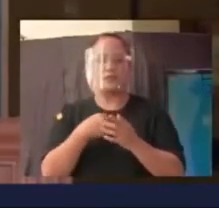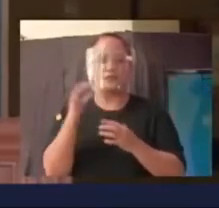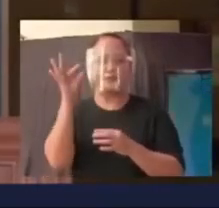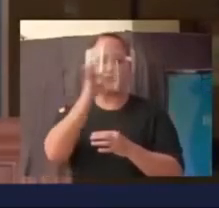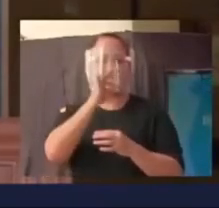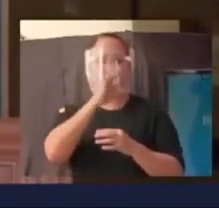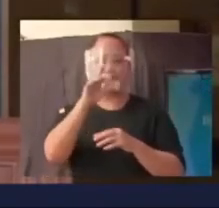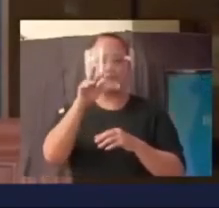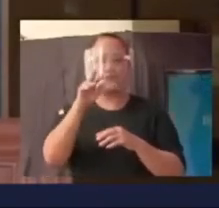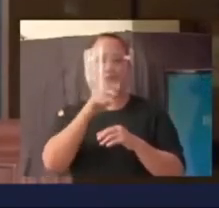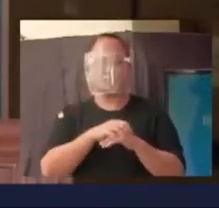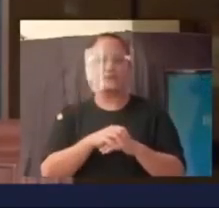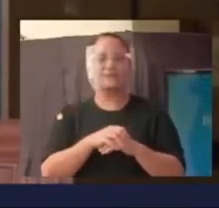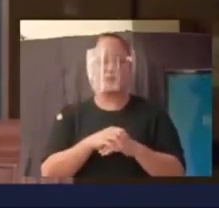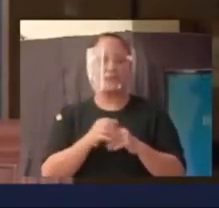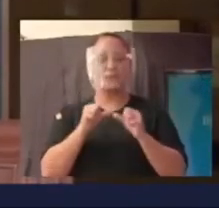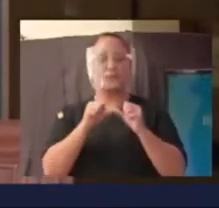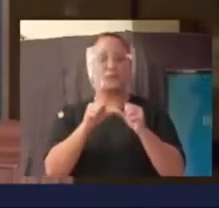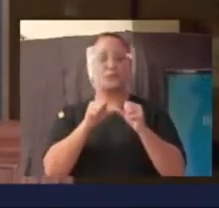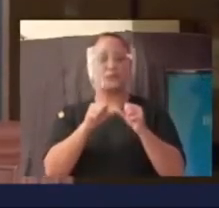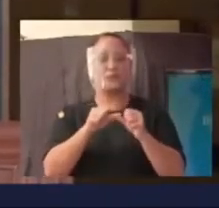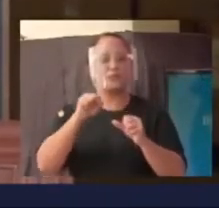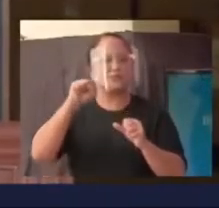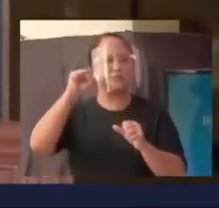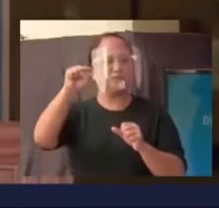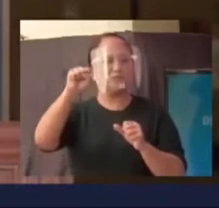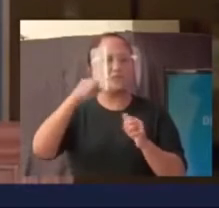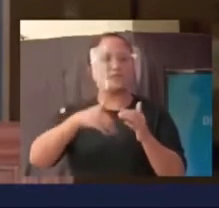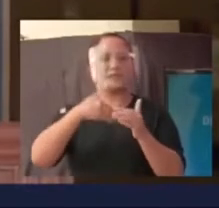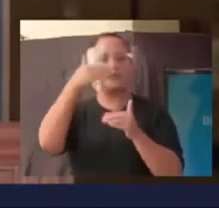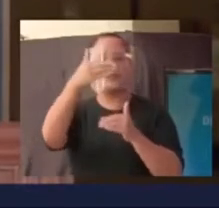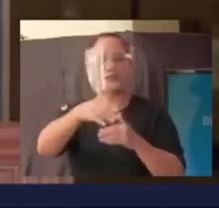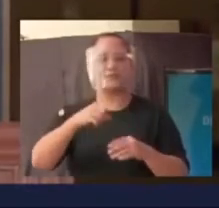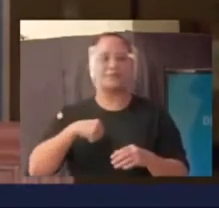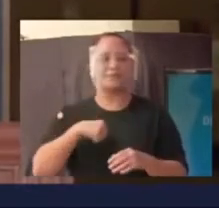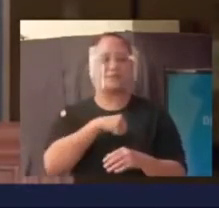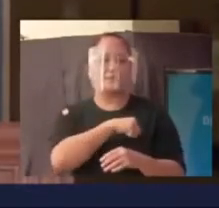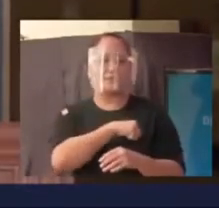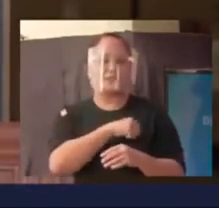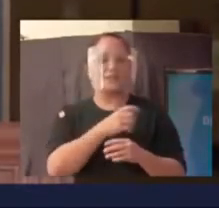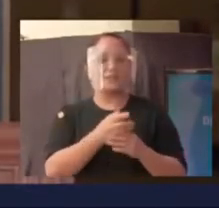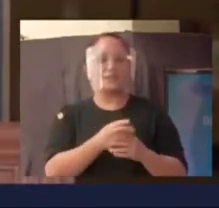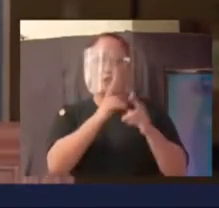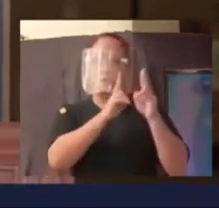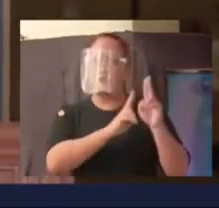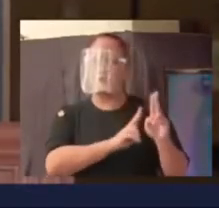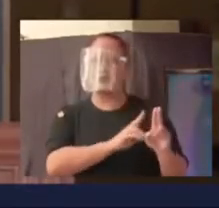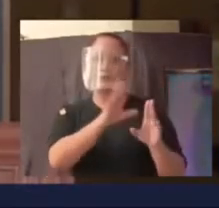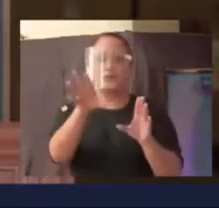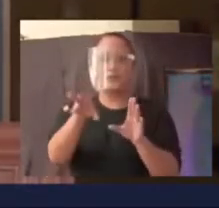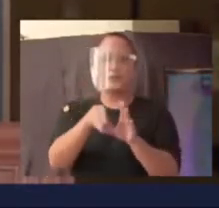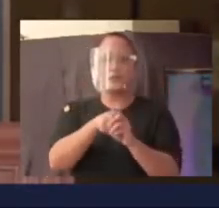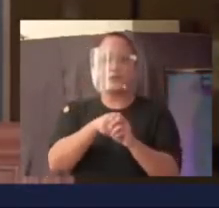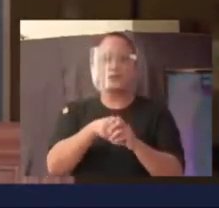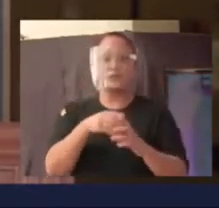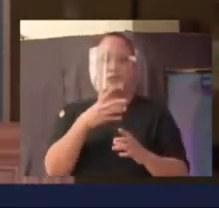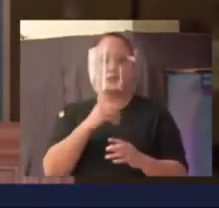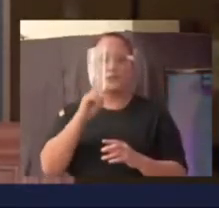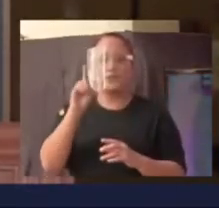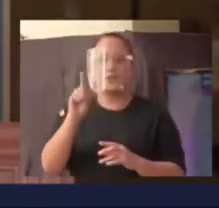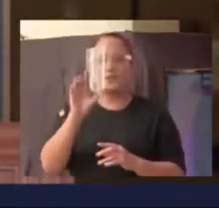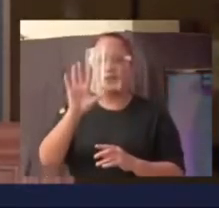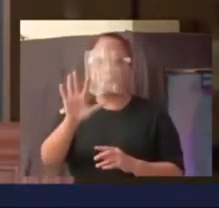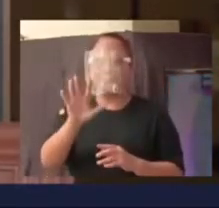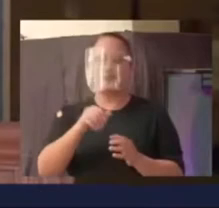Pilipino. Ipagpapatuloy niya ang laban na ito sa susunod na Senado. Karangalan kong mapabilang sa hanay natin si